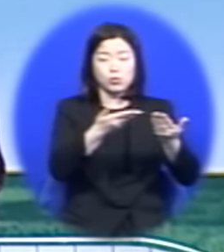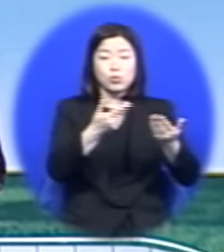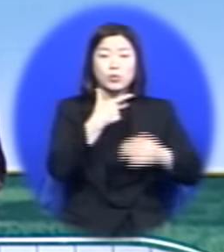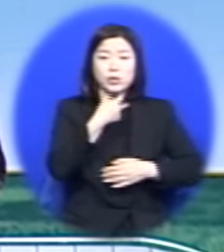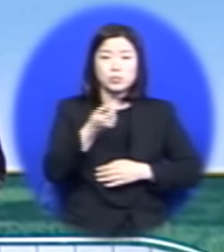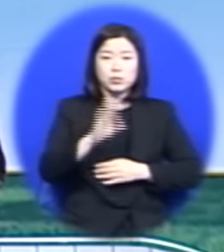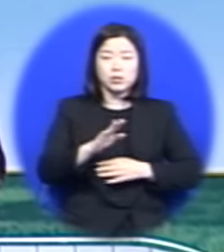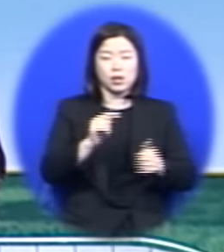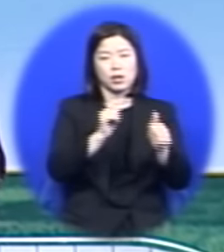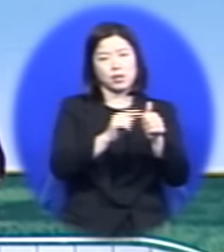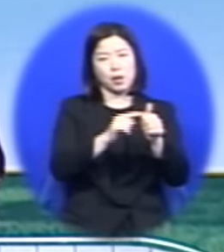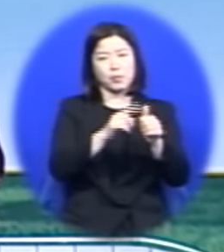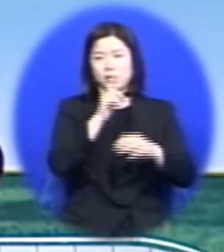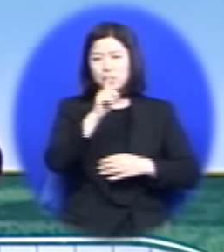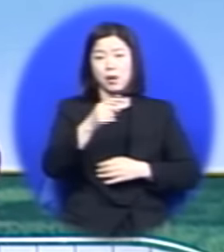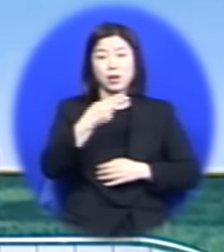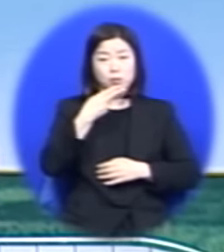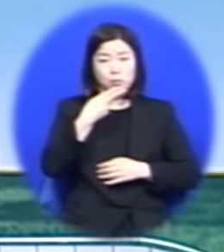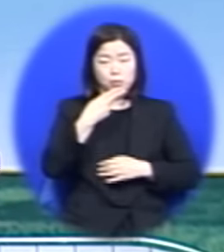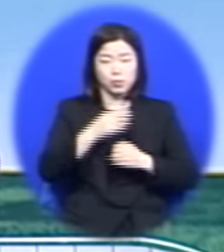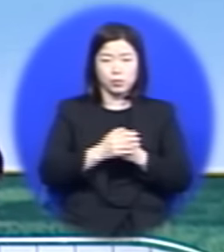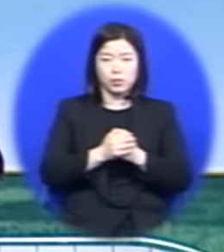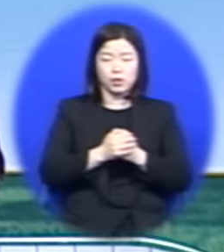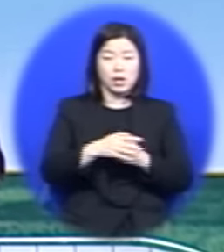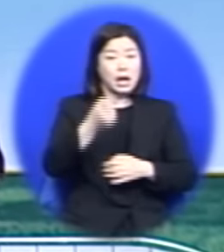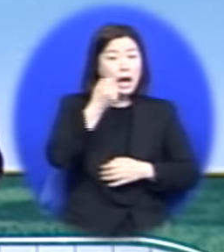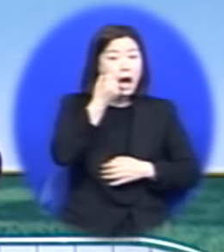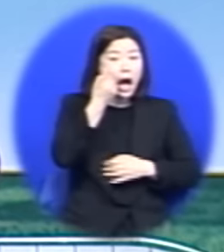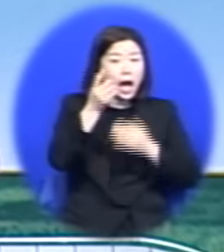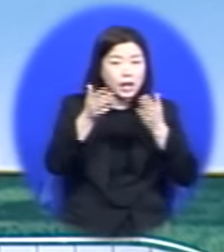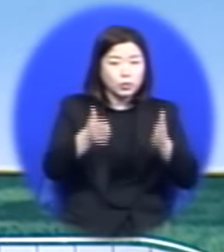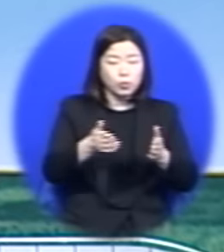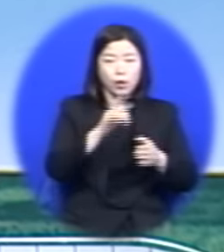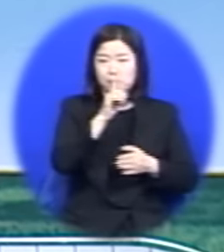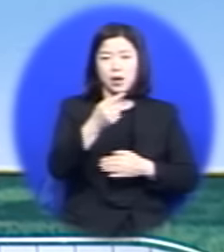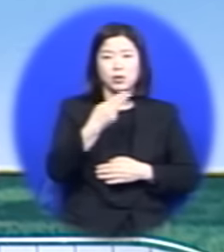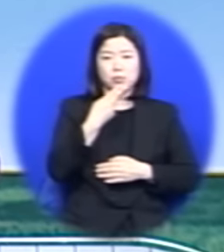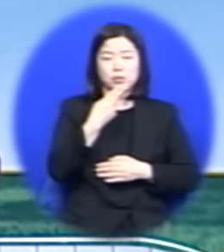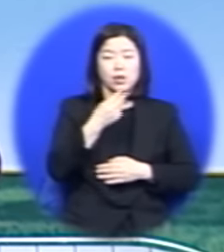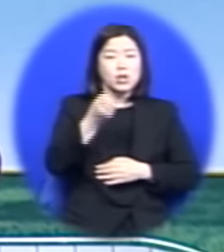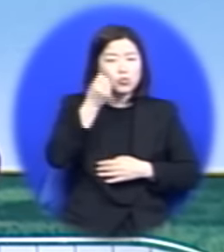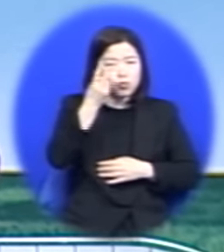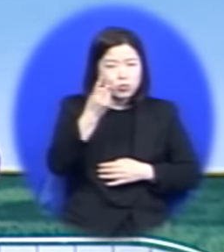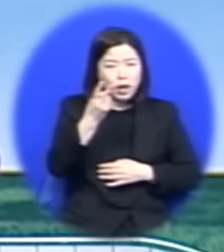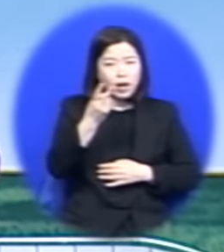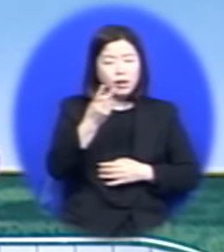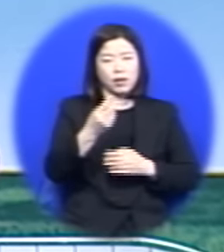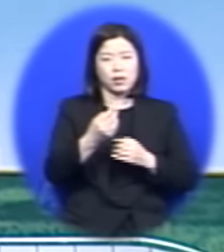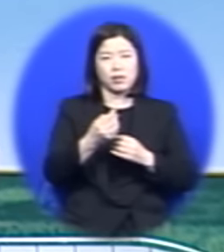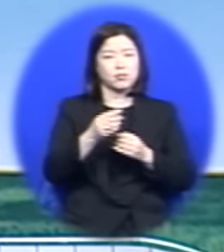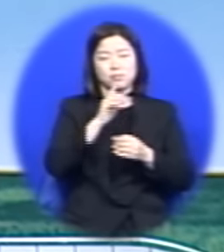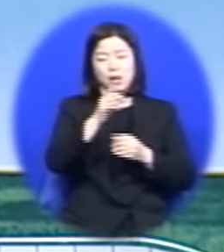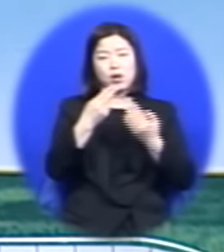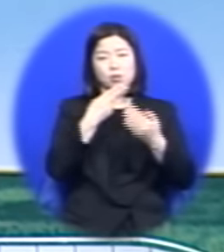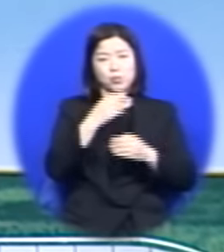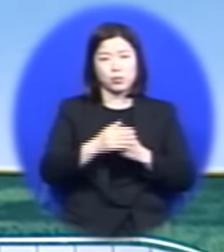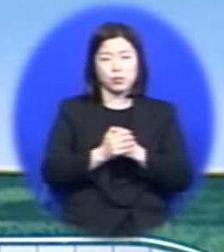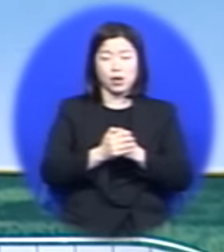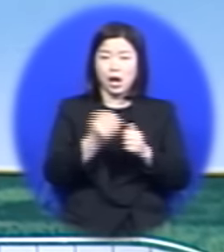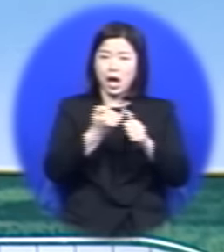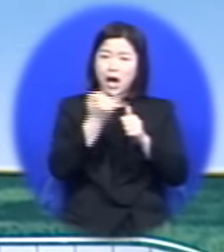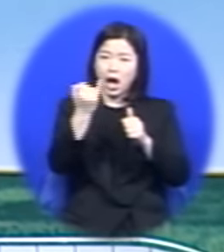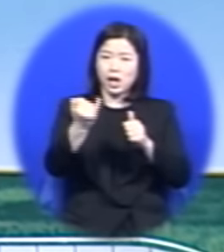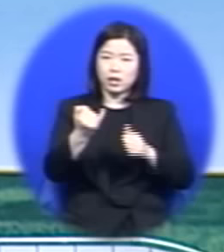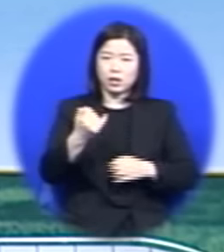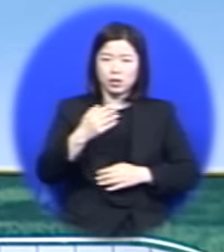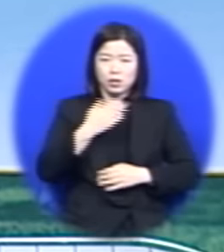말을 안 하는 거예요. 한 달을 말을 안 합니다. 두 달을 말을 안 합니다. 아내가 속이